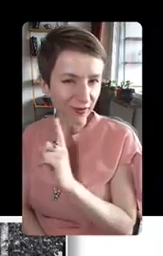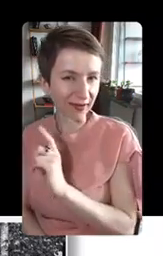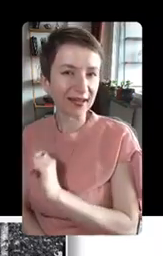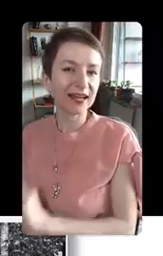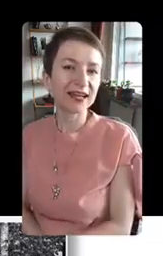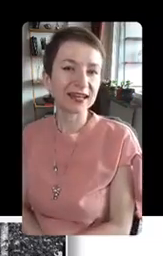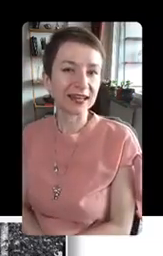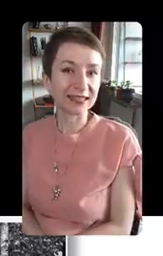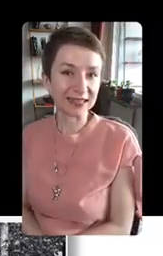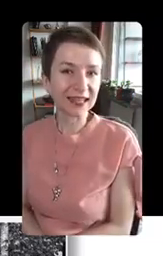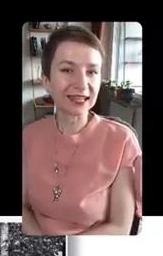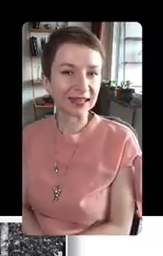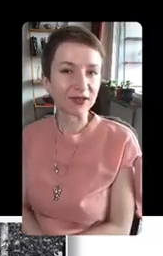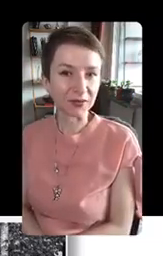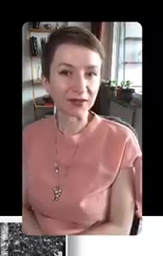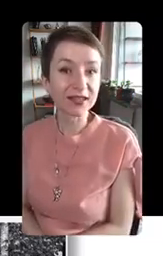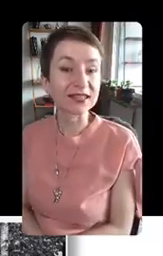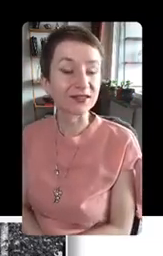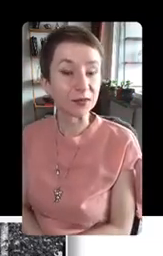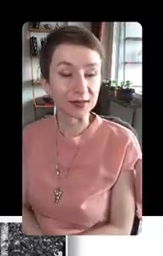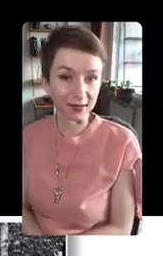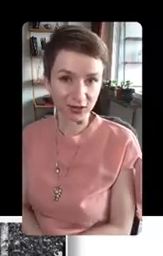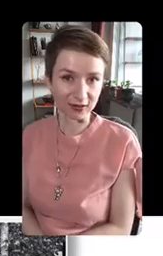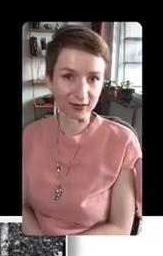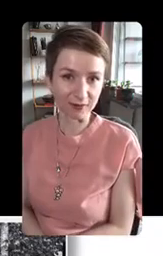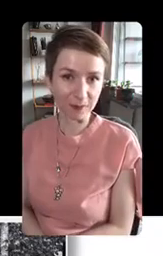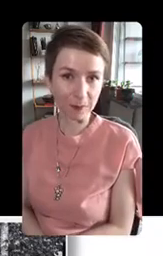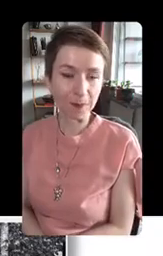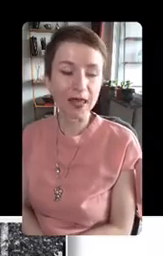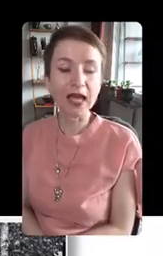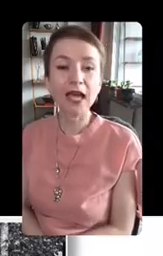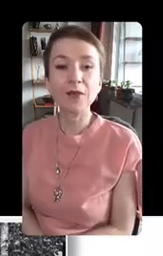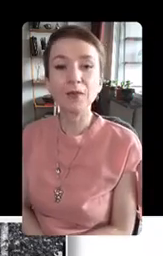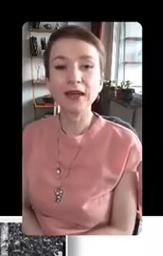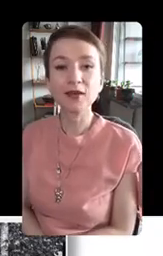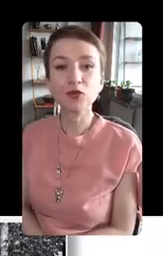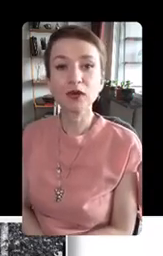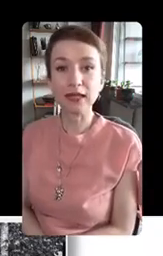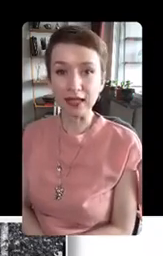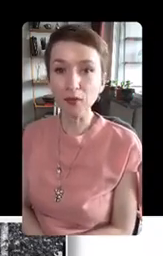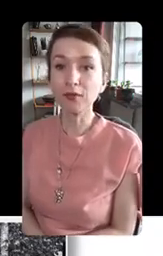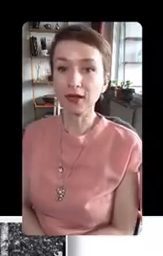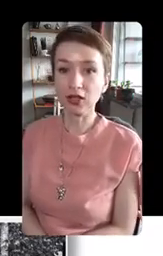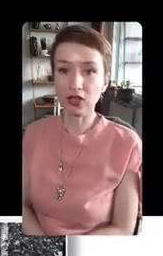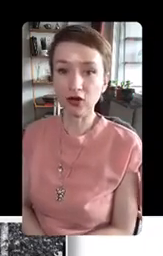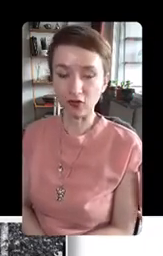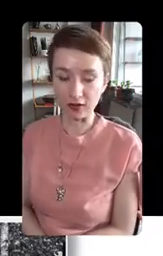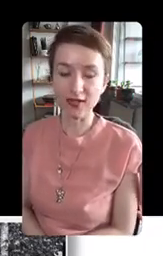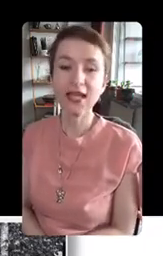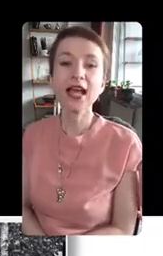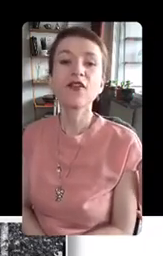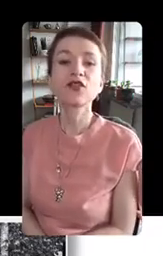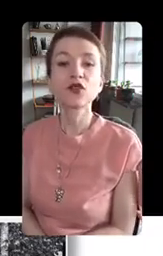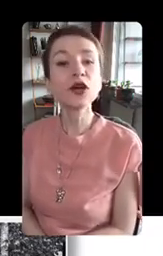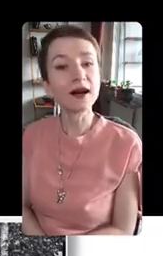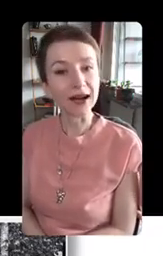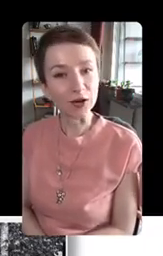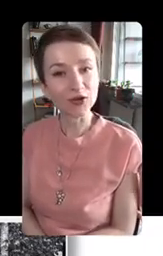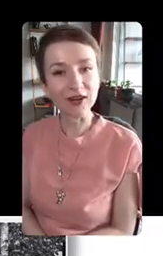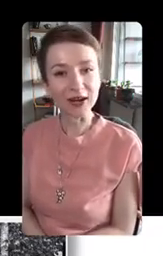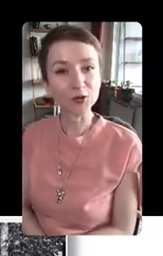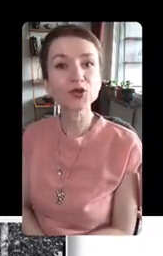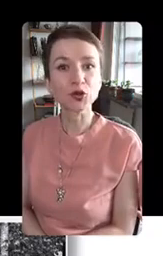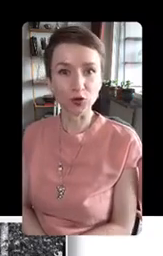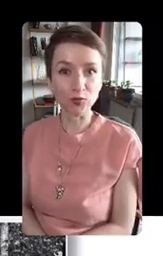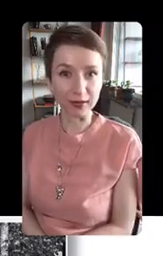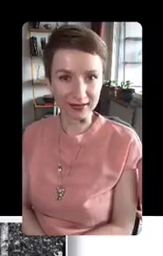очень много сделали для формирования современных шведов. Поэтому я приглашаю вас в свой